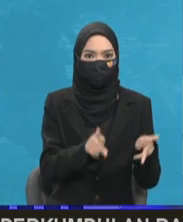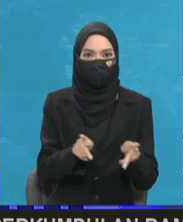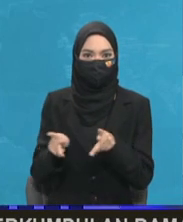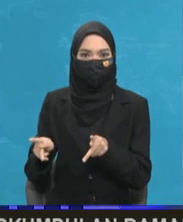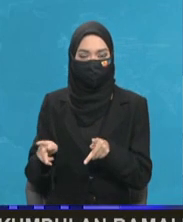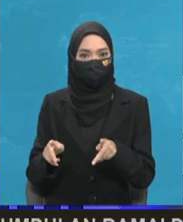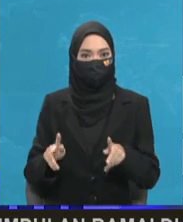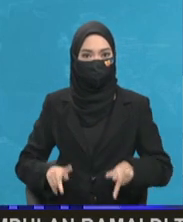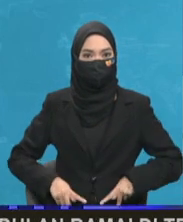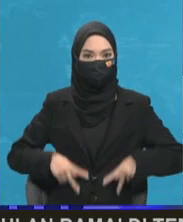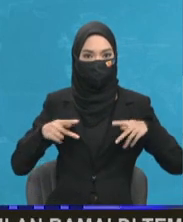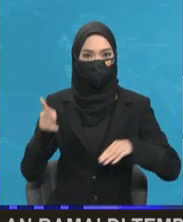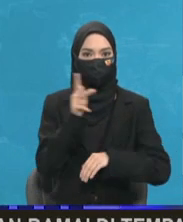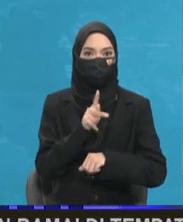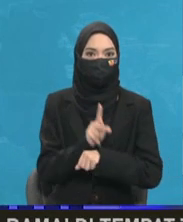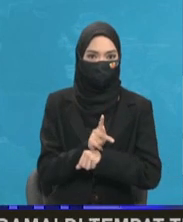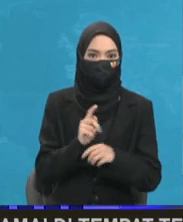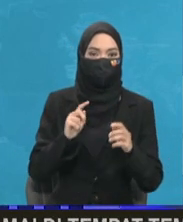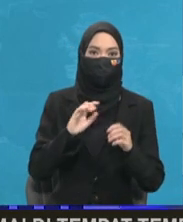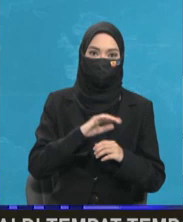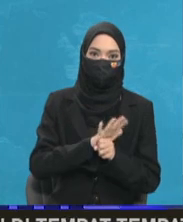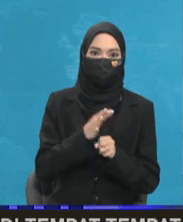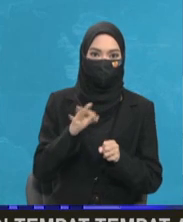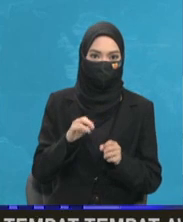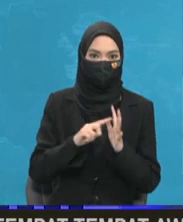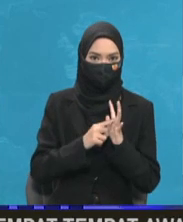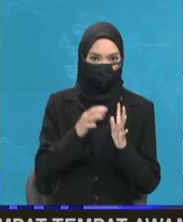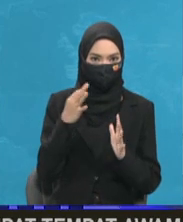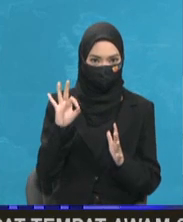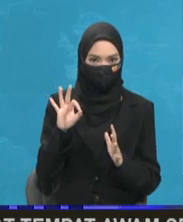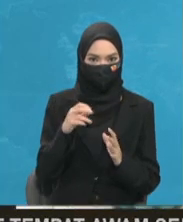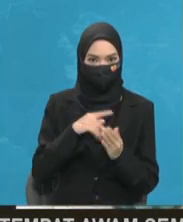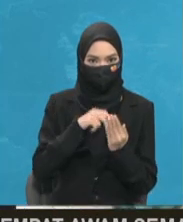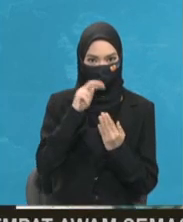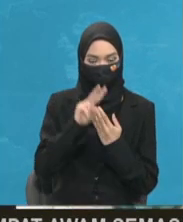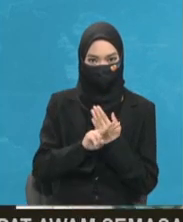berbulat 19 Nov 2012 1 i